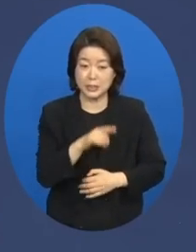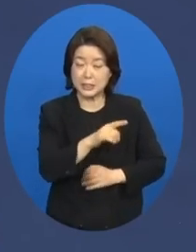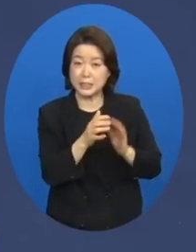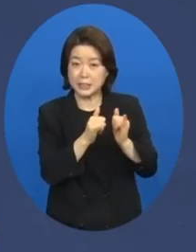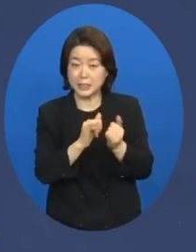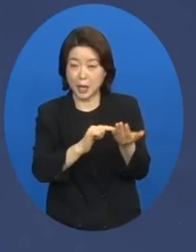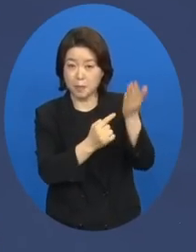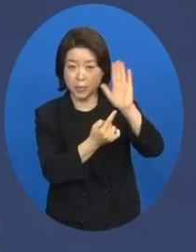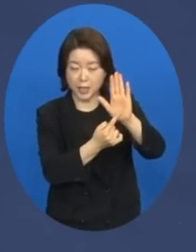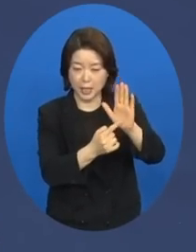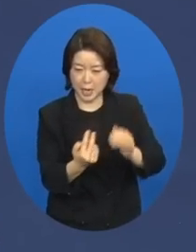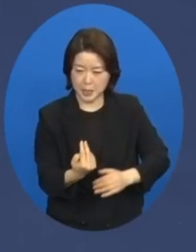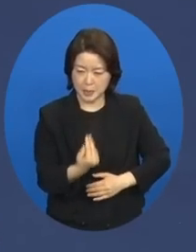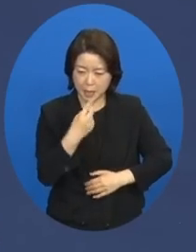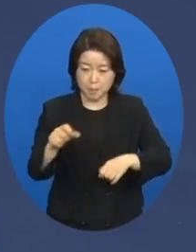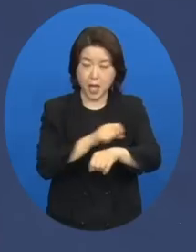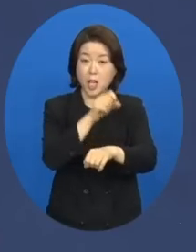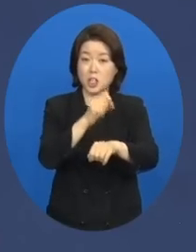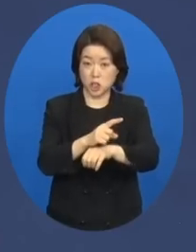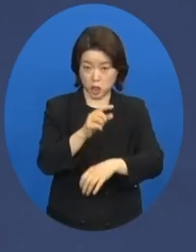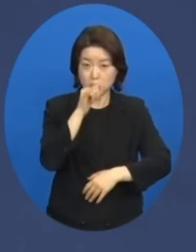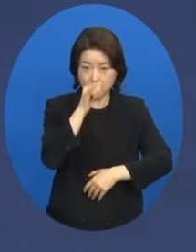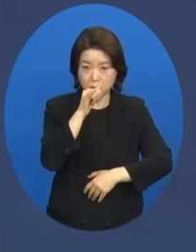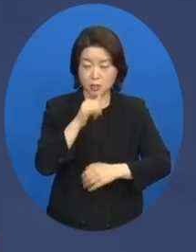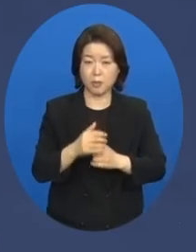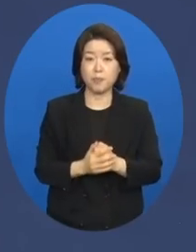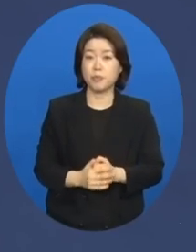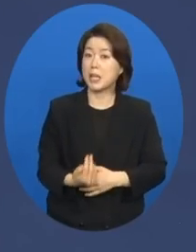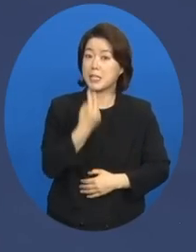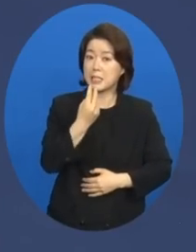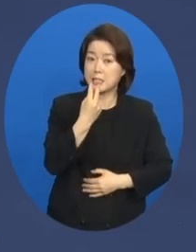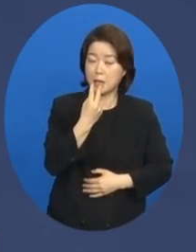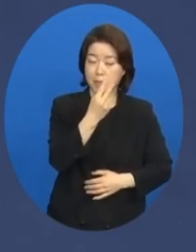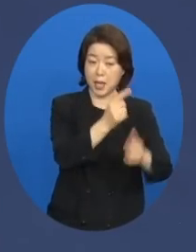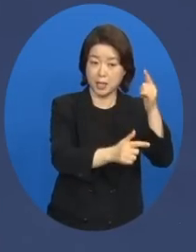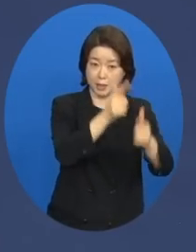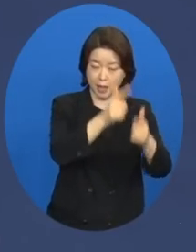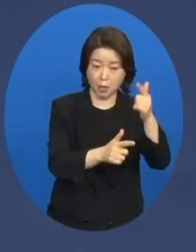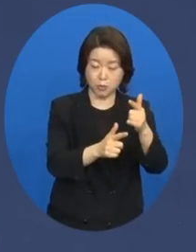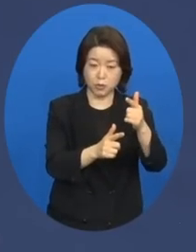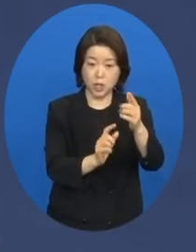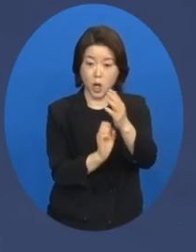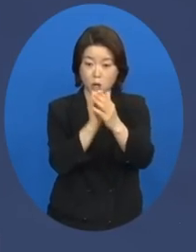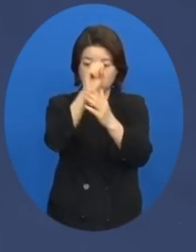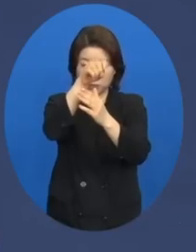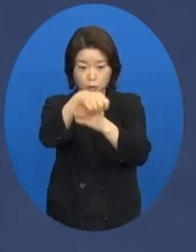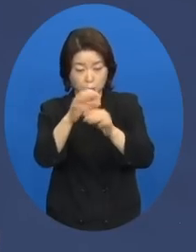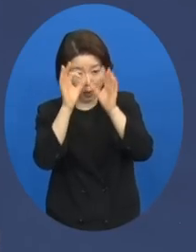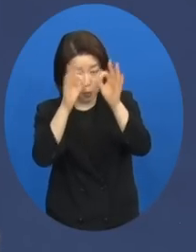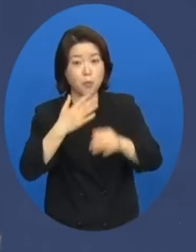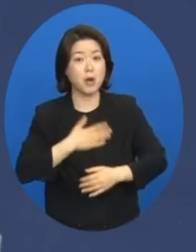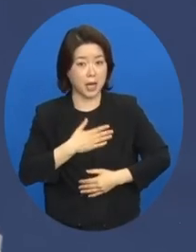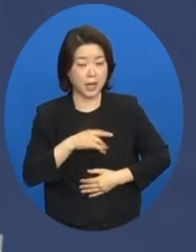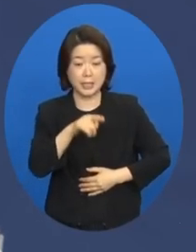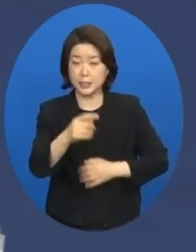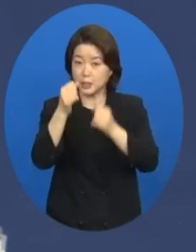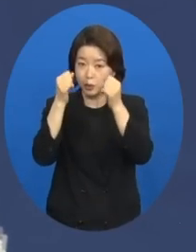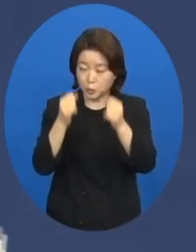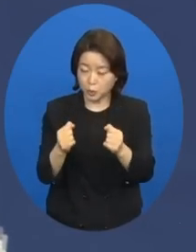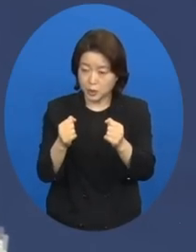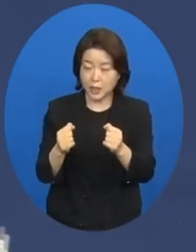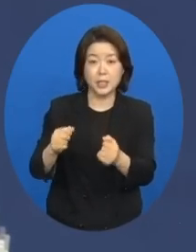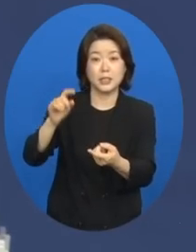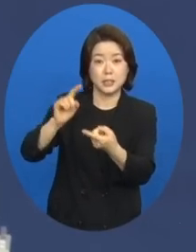그 생명의 특징, 이 생명은 반드시 나무는 그 열매를 보아 알고 그 존재는 그